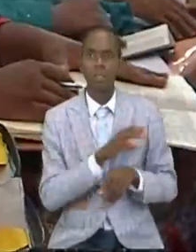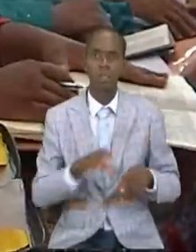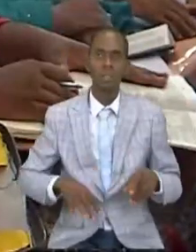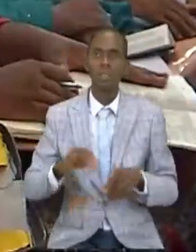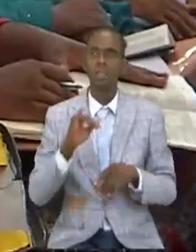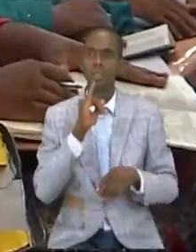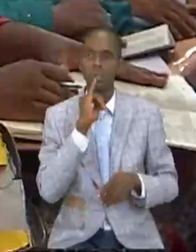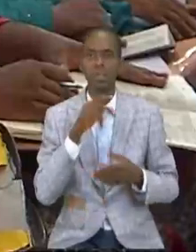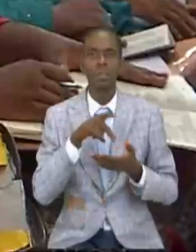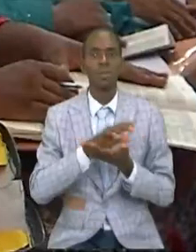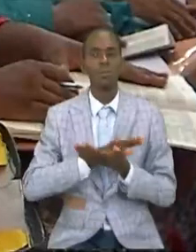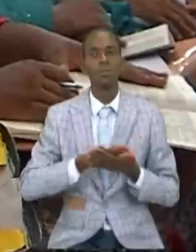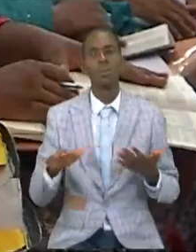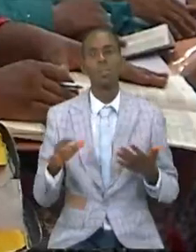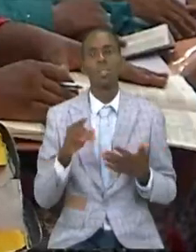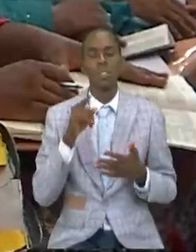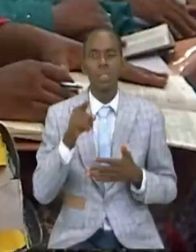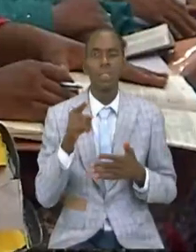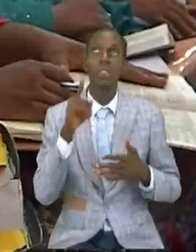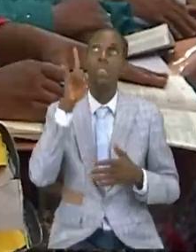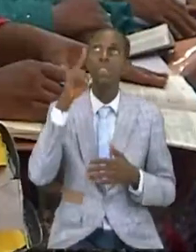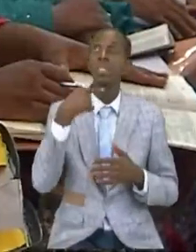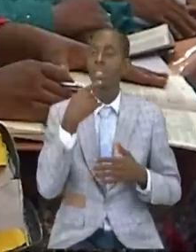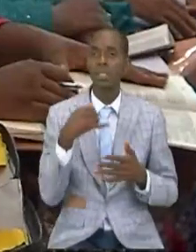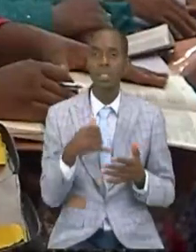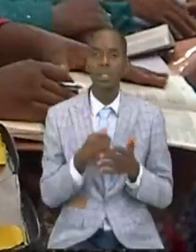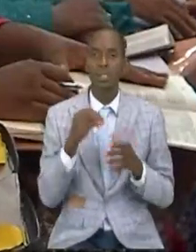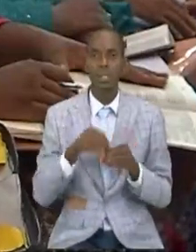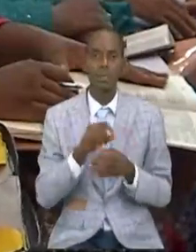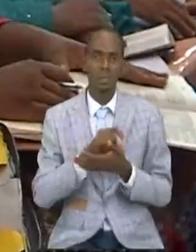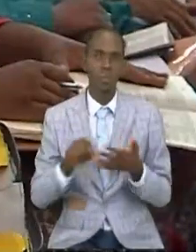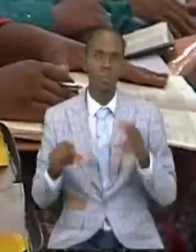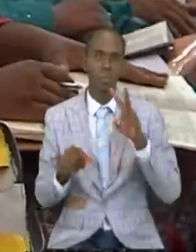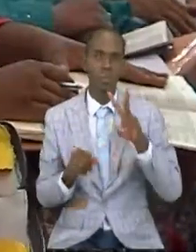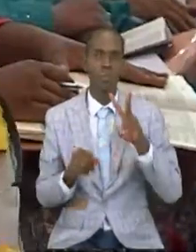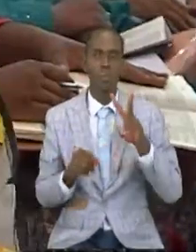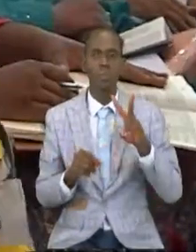est pur. Il a dit au verset 2